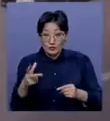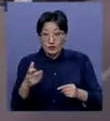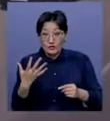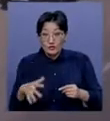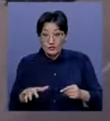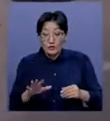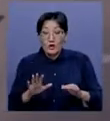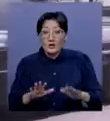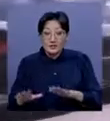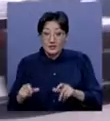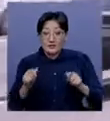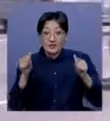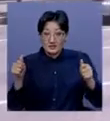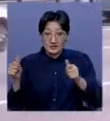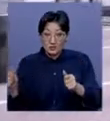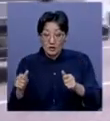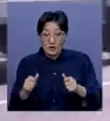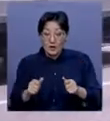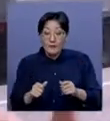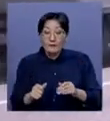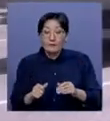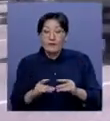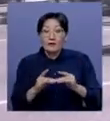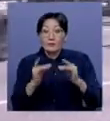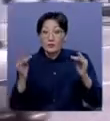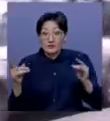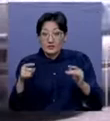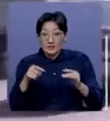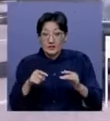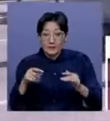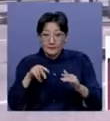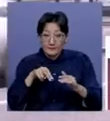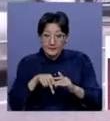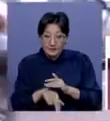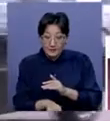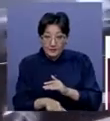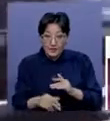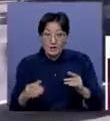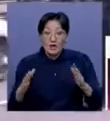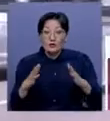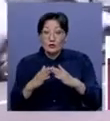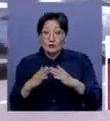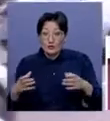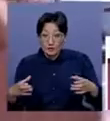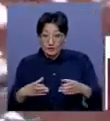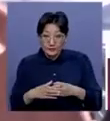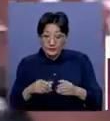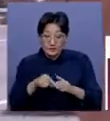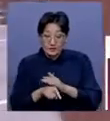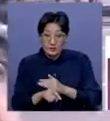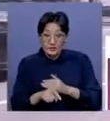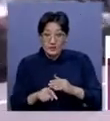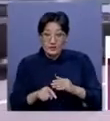350 жер келінді. Подземкі, надземкі дейміз, оларға да бәрін елдік, және тұрғын үй кешендерінің есік